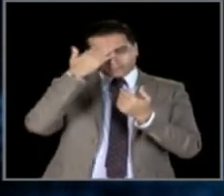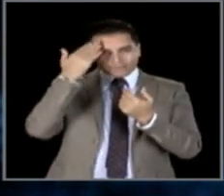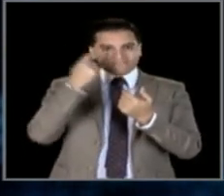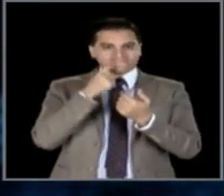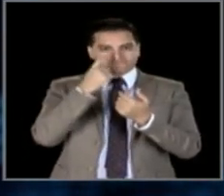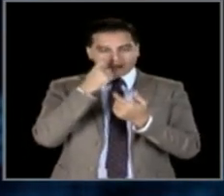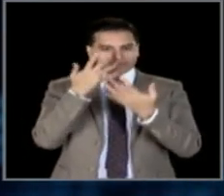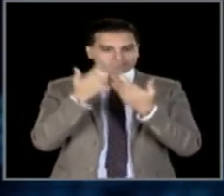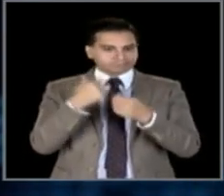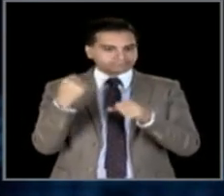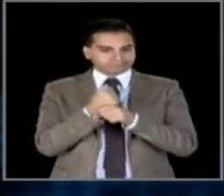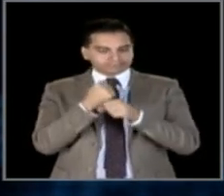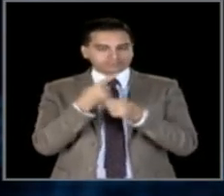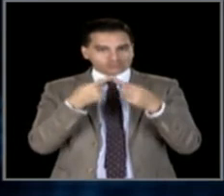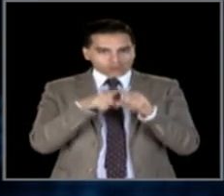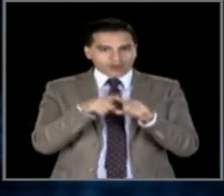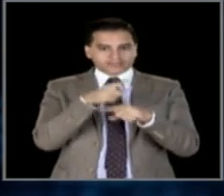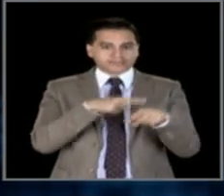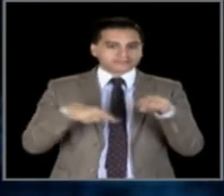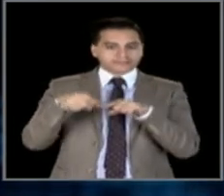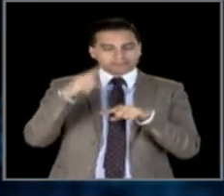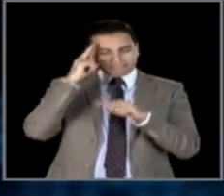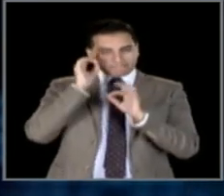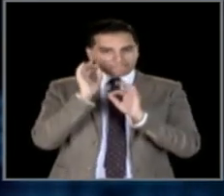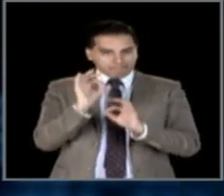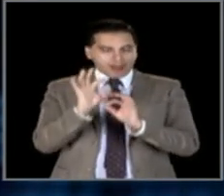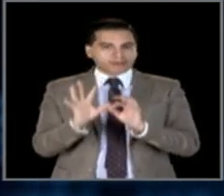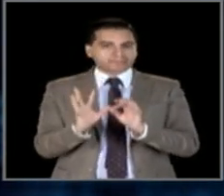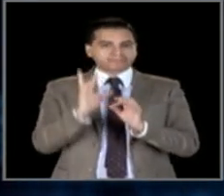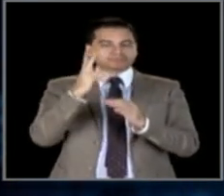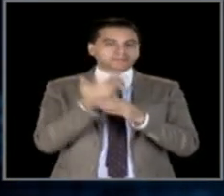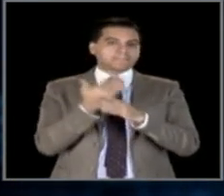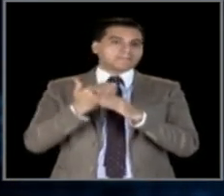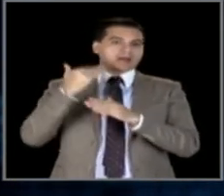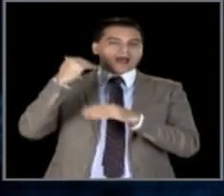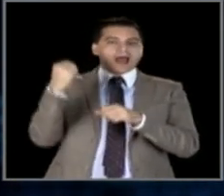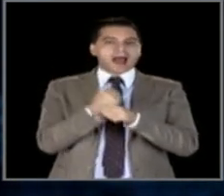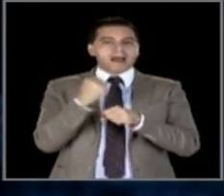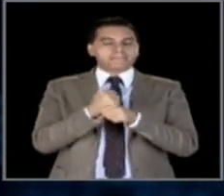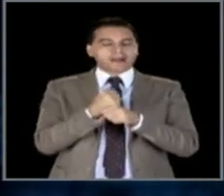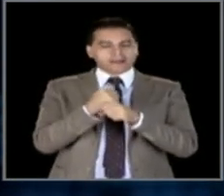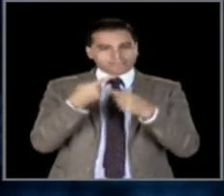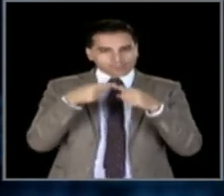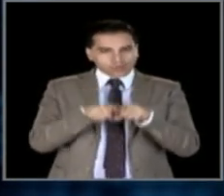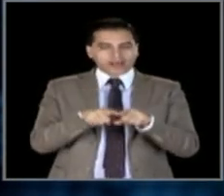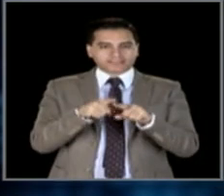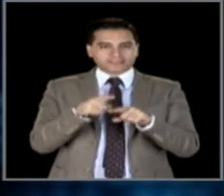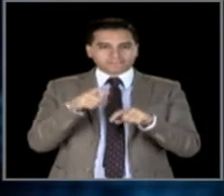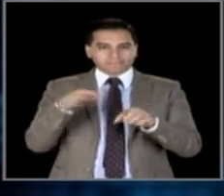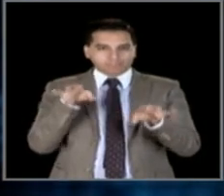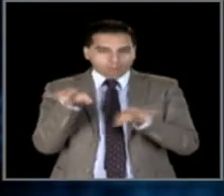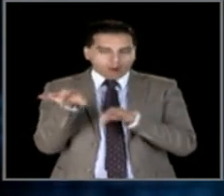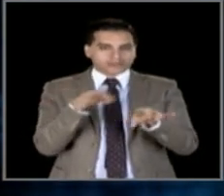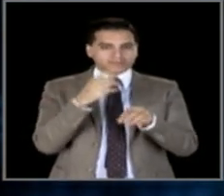الفنية والمهنية المصحوبة بمعارف وسلوكيات جديدة بهدف توفير عمالة فنية قادرة على